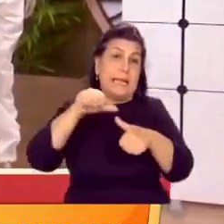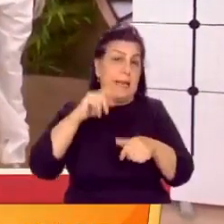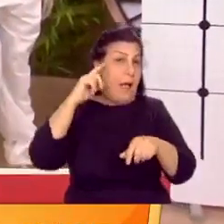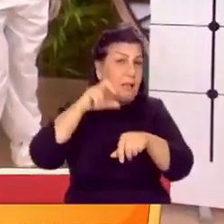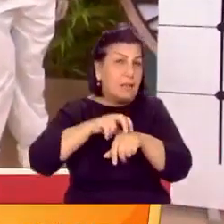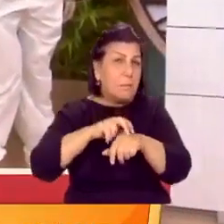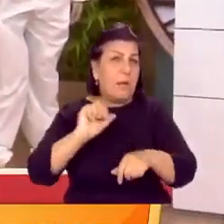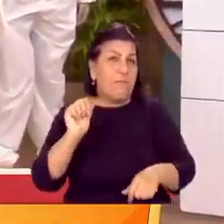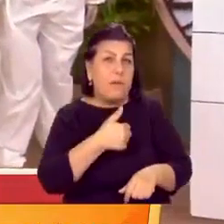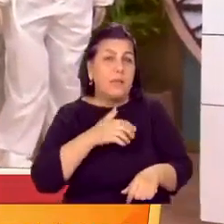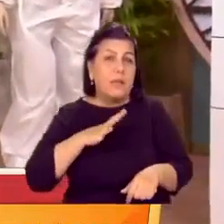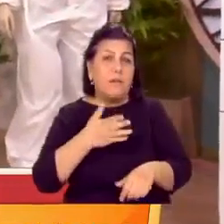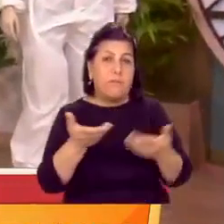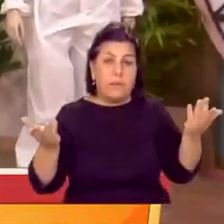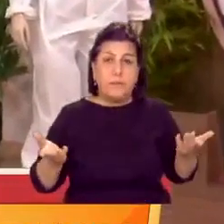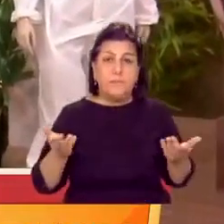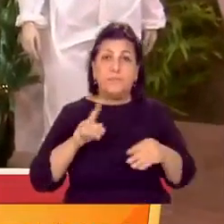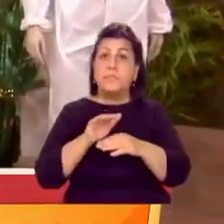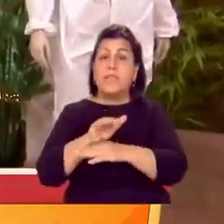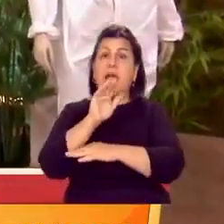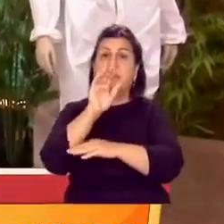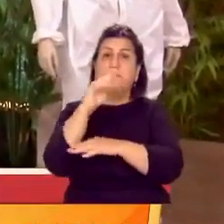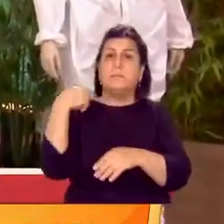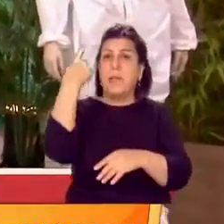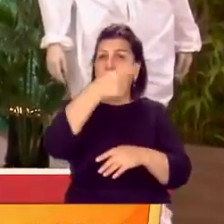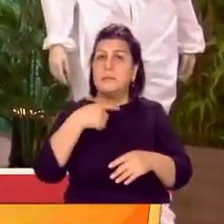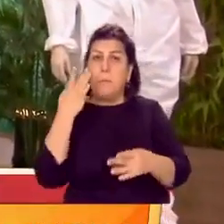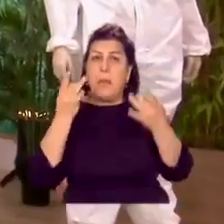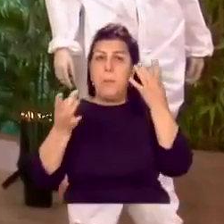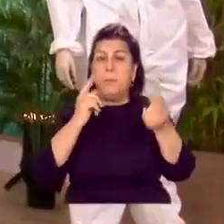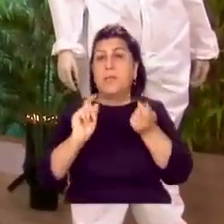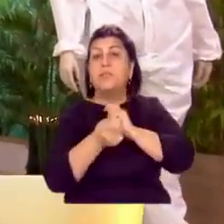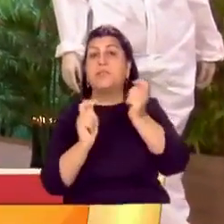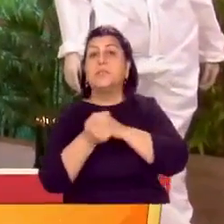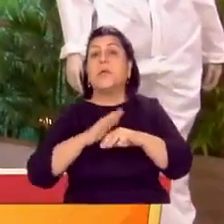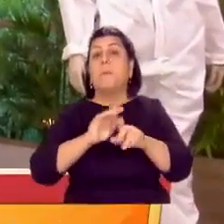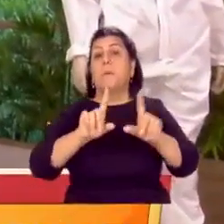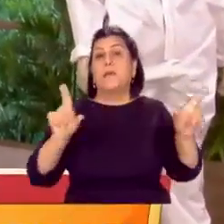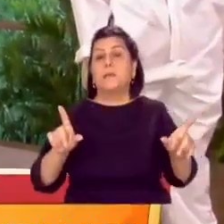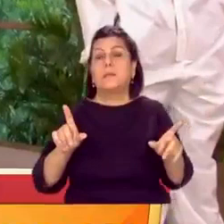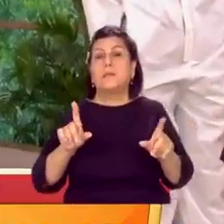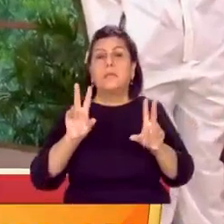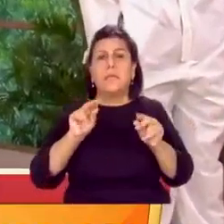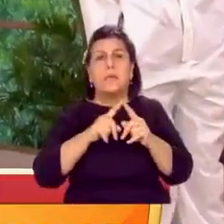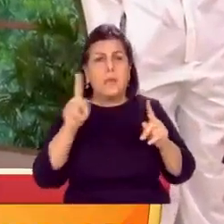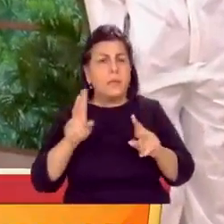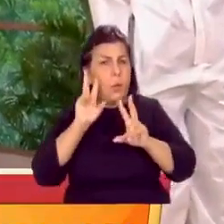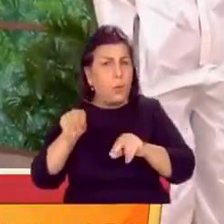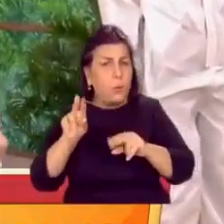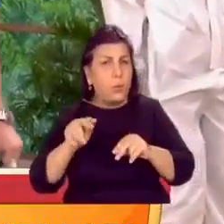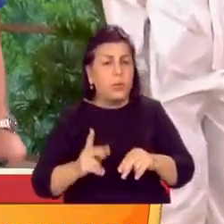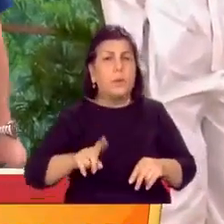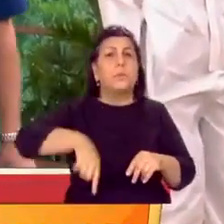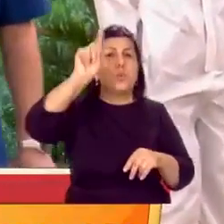var Öncelikle yeteri kadar uyuz yaşam tarzınızı belli değişiklikler yapmamız lazım yeteri kadar uyduğundan emin olmanız gerekiyor